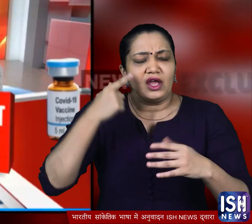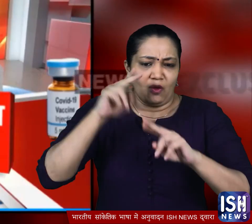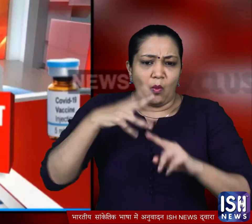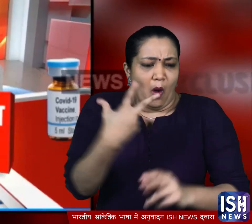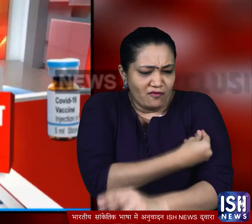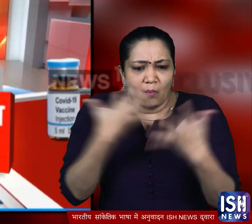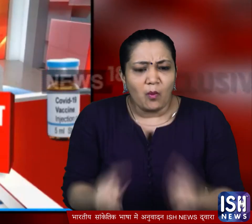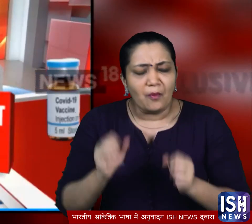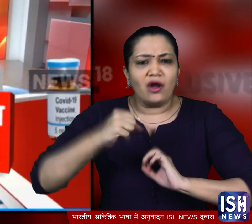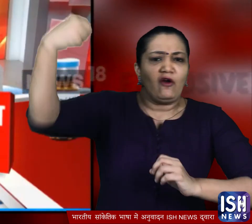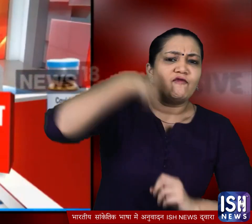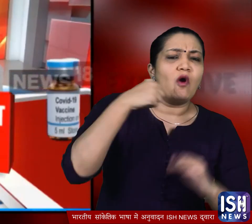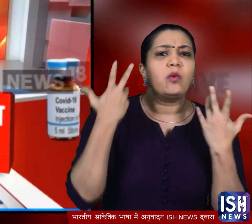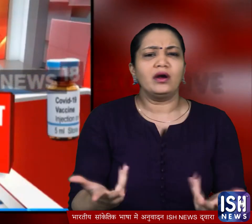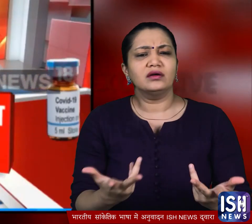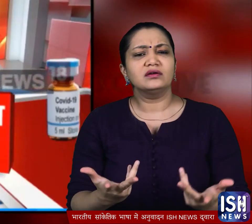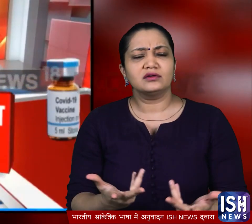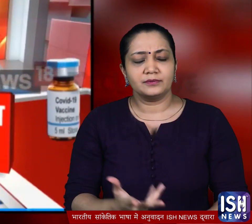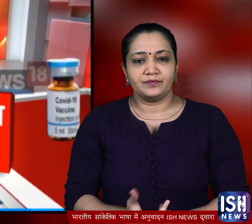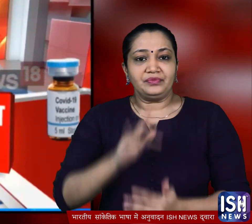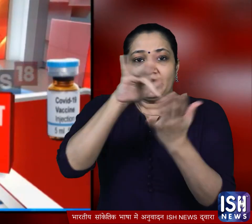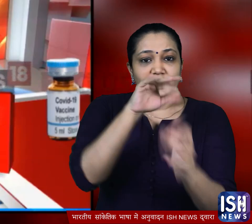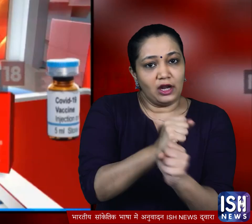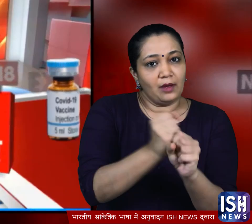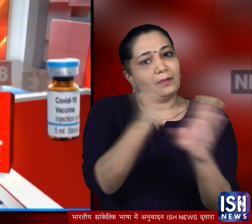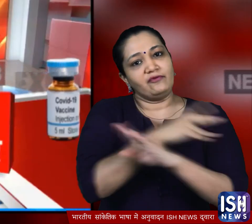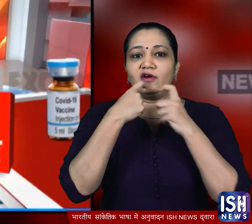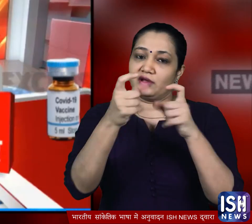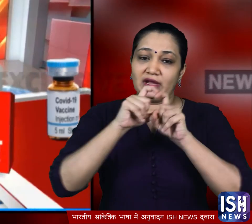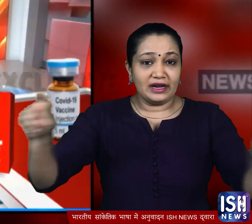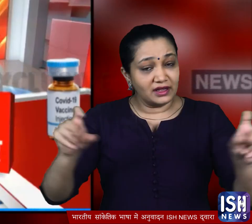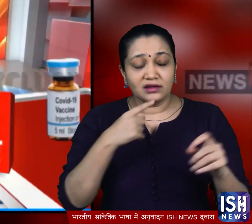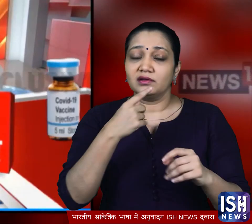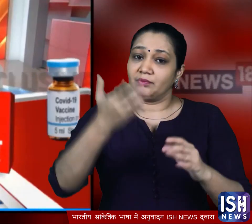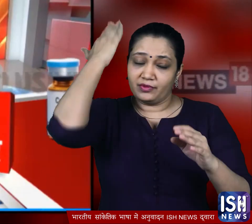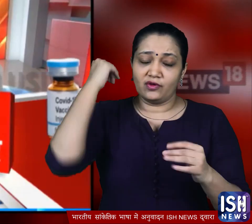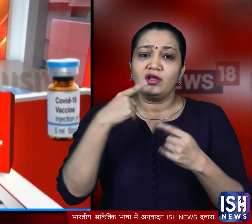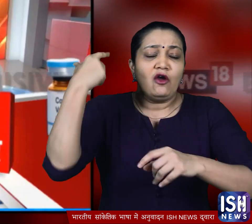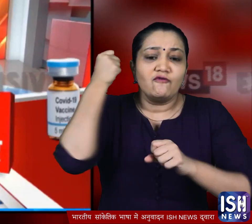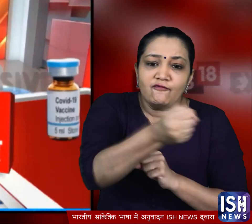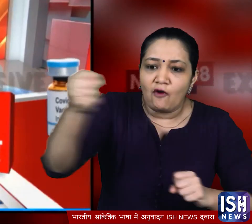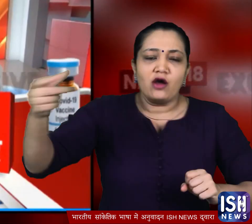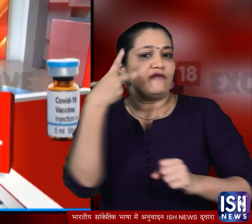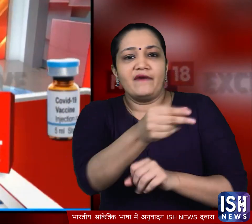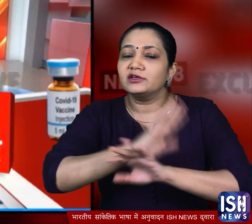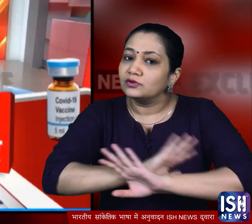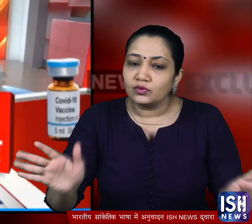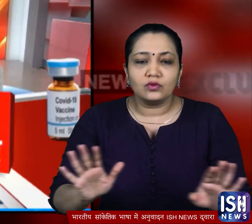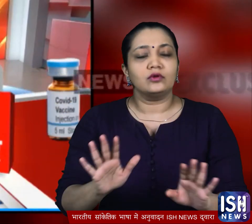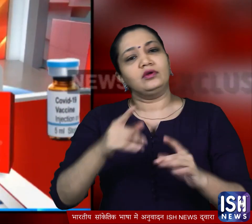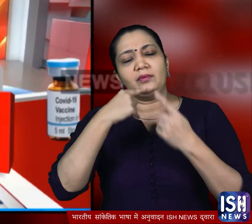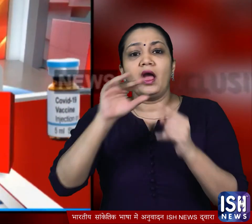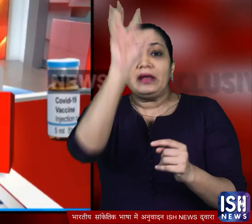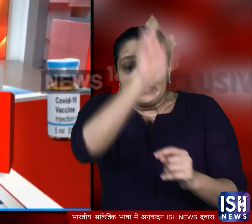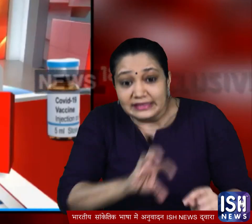उसकी मर्जी के बिना वैक्सीन लगाने के लिए मजबूर न किया जाए। हालांकि केंद्र सरकार पहले ही साफ कर चुकी है कि किसी को भी जबरन वैक्सीन नहीं लगाई जाएगी, लेकिन कई